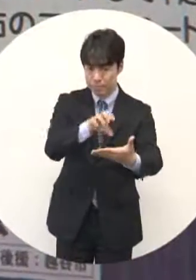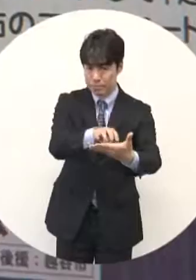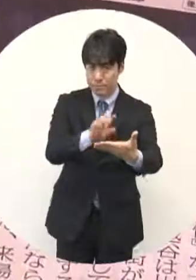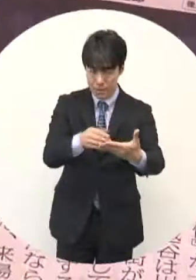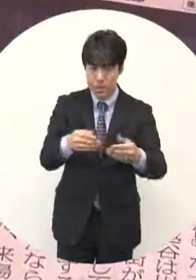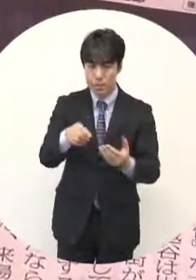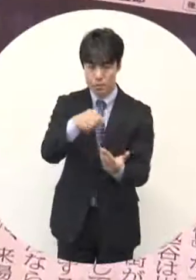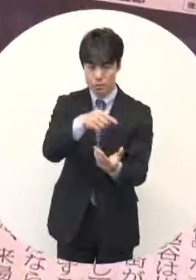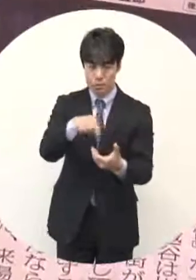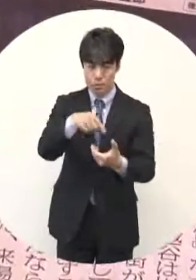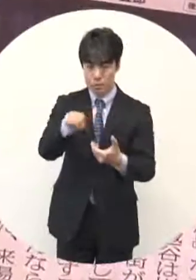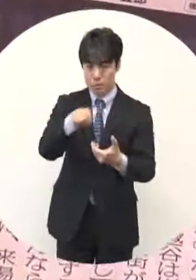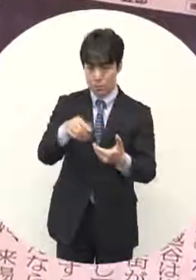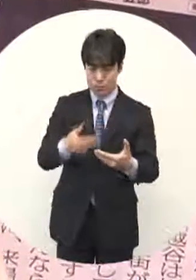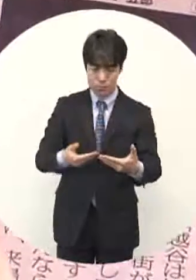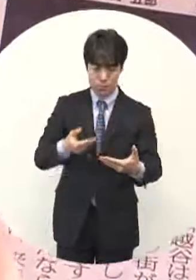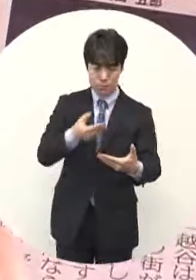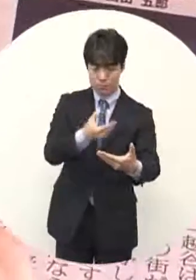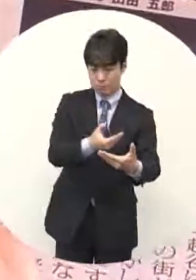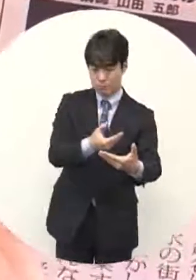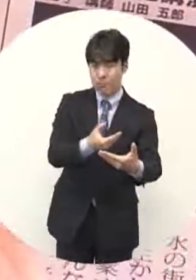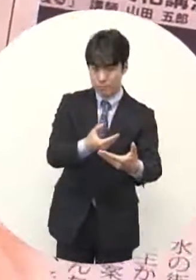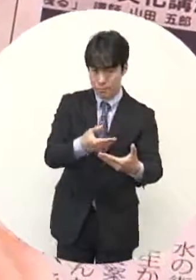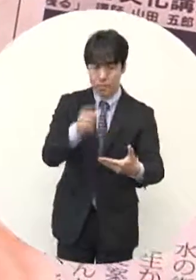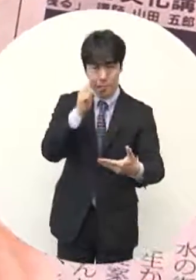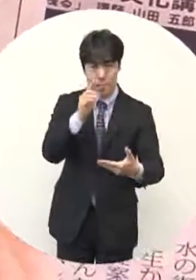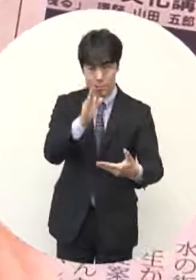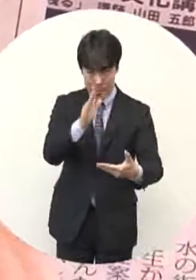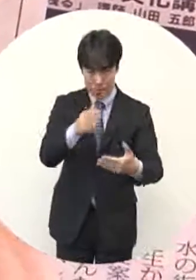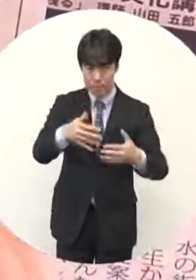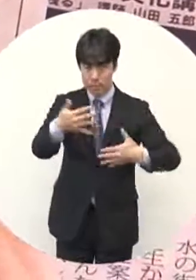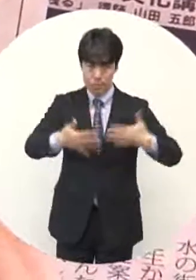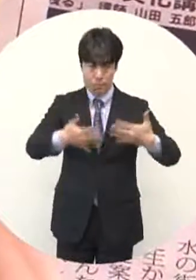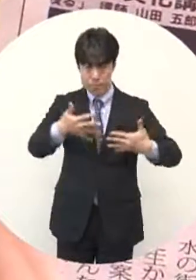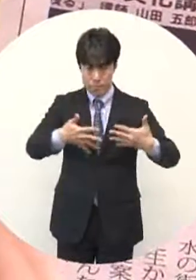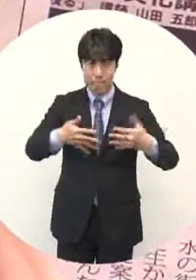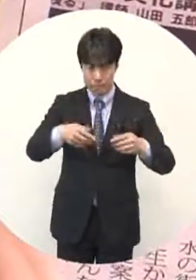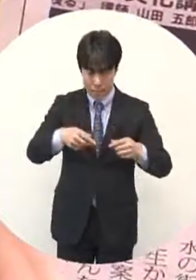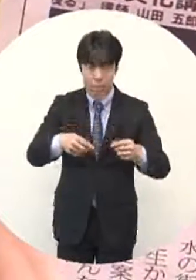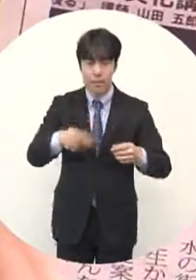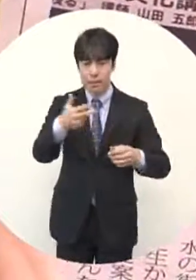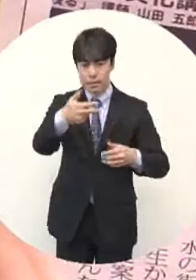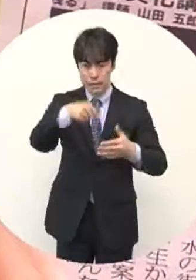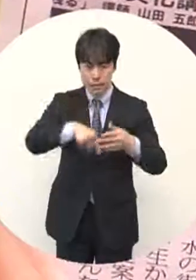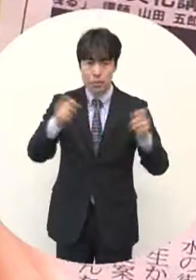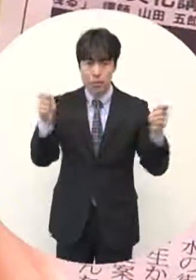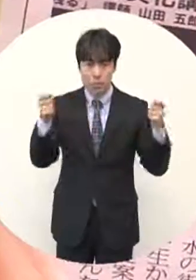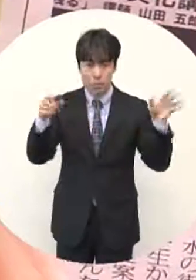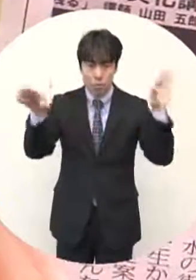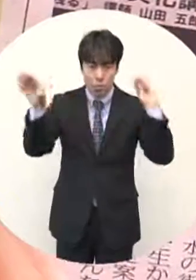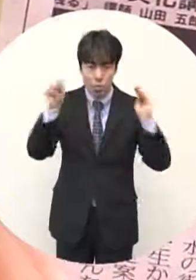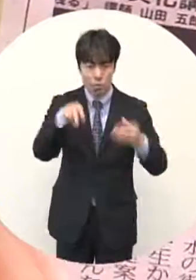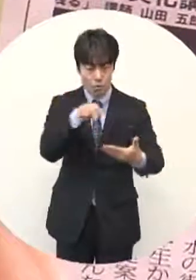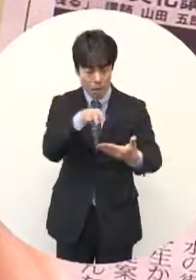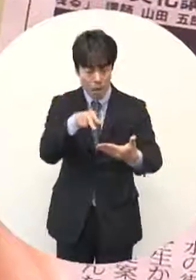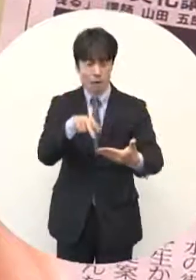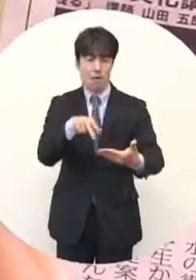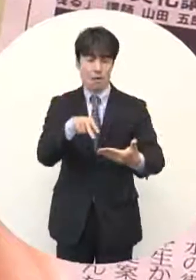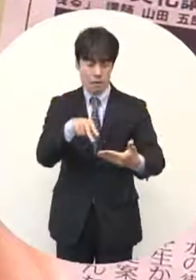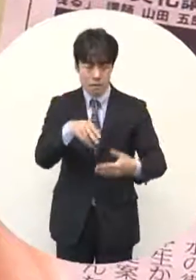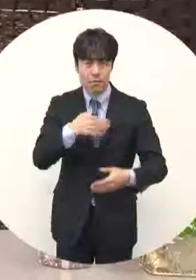。映像で市内のイベント情報などを楽しむことができますよ。